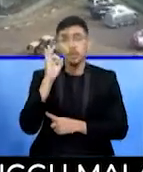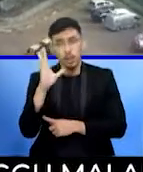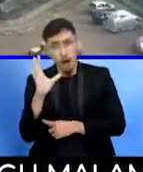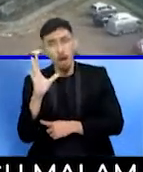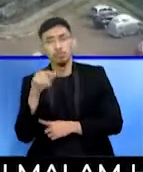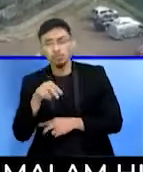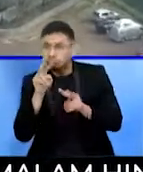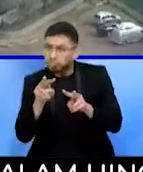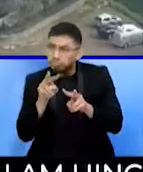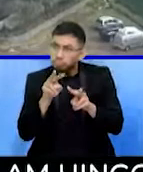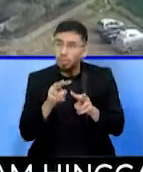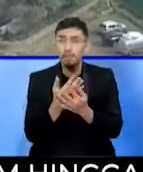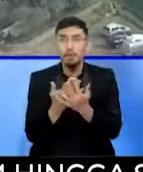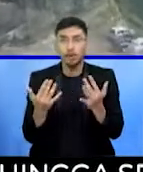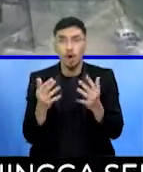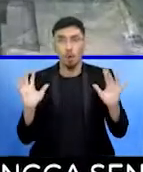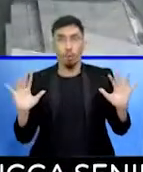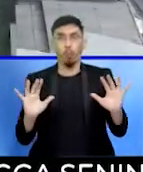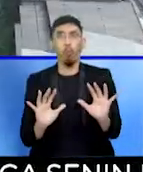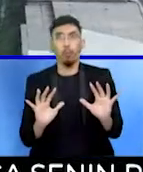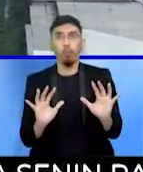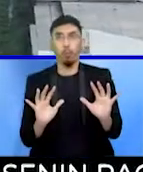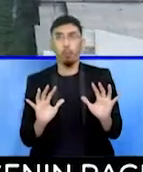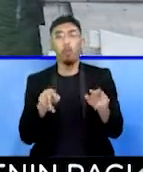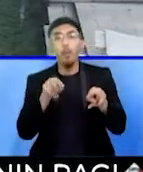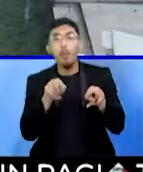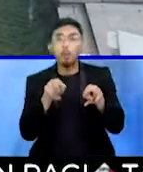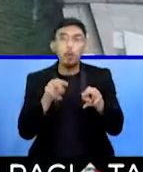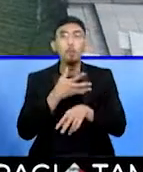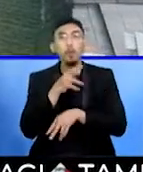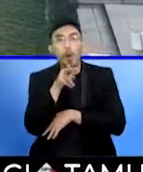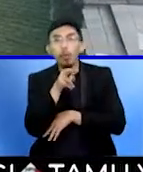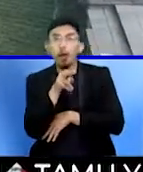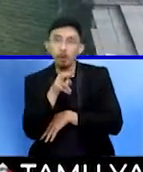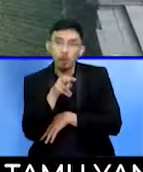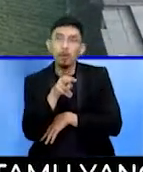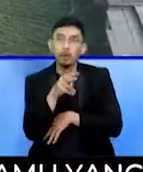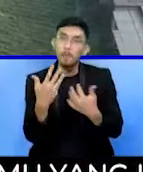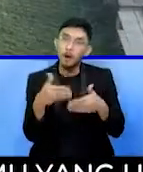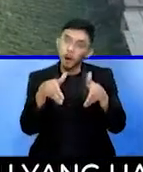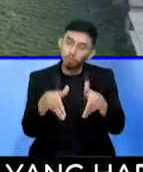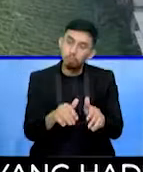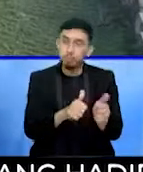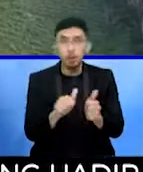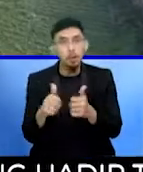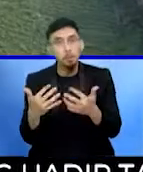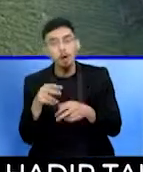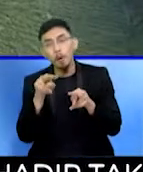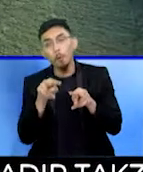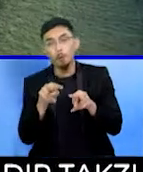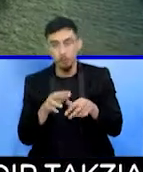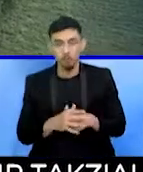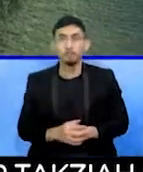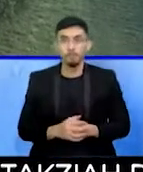ramai oleh masyarakat yang penasaran terkait dengan persiapan yang dilakukan untuk pemakaman esok hari. Dan dapat